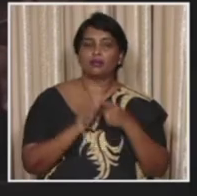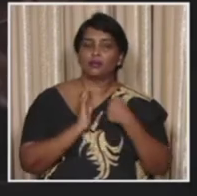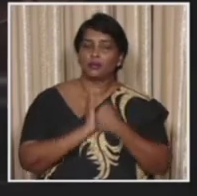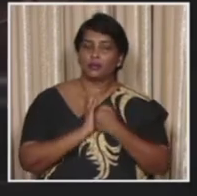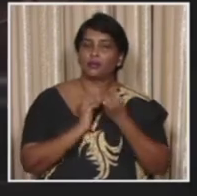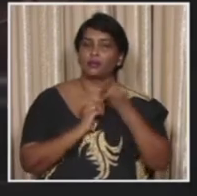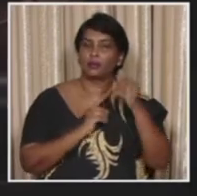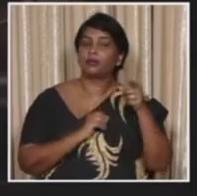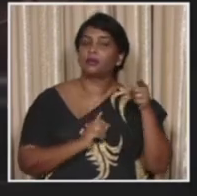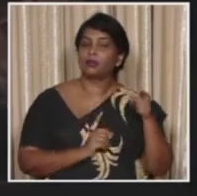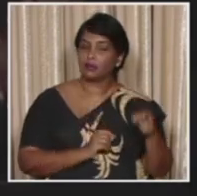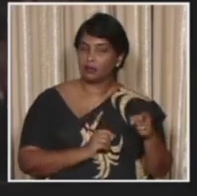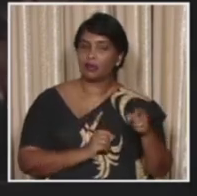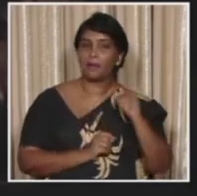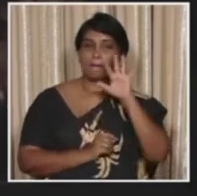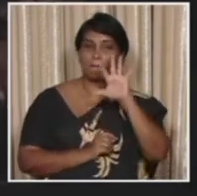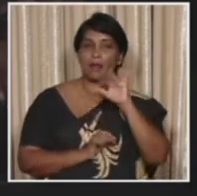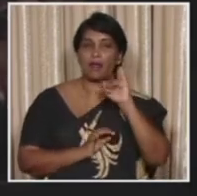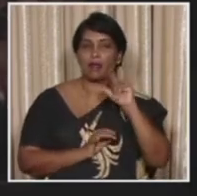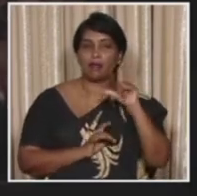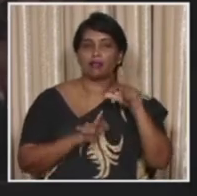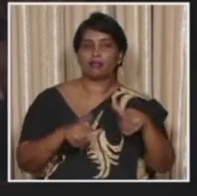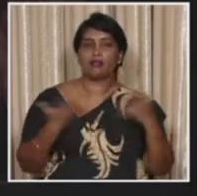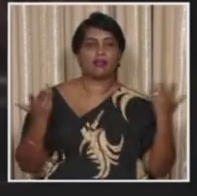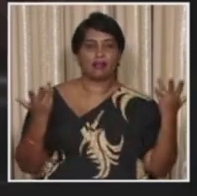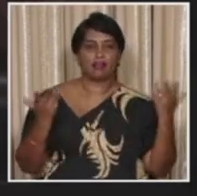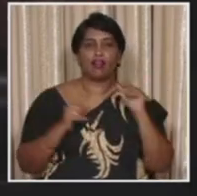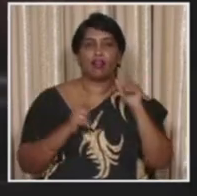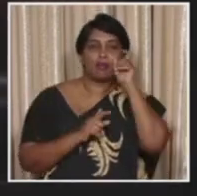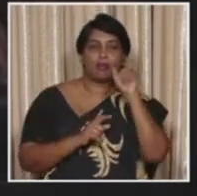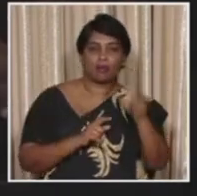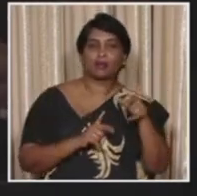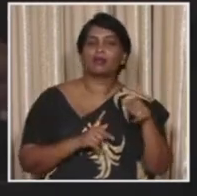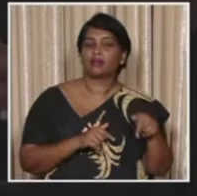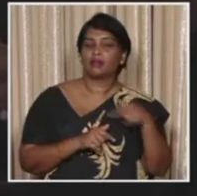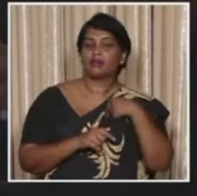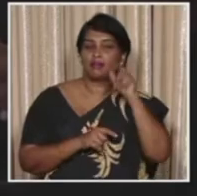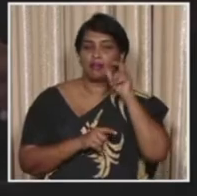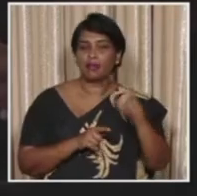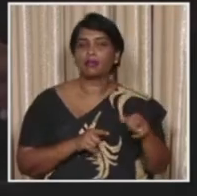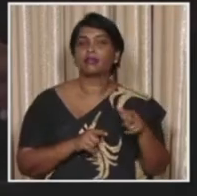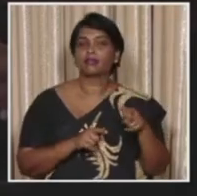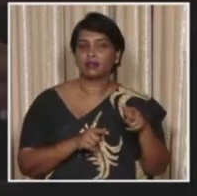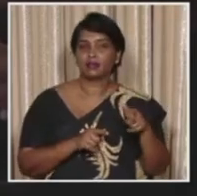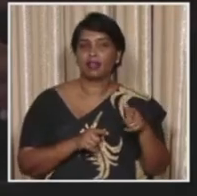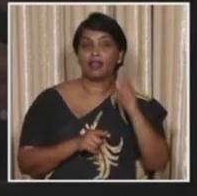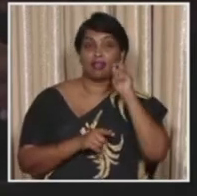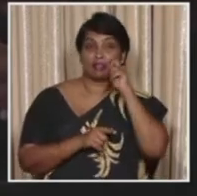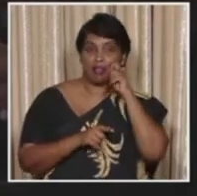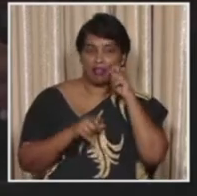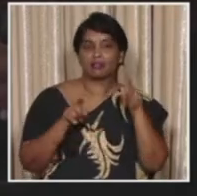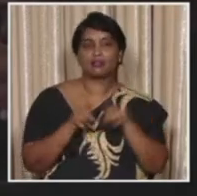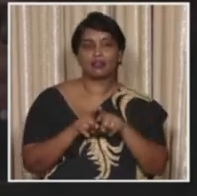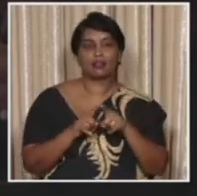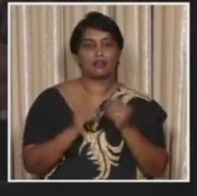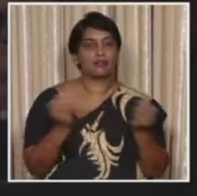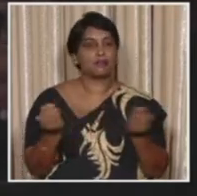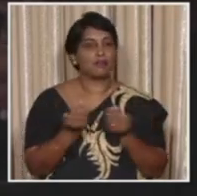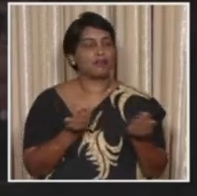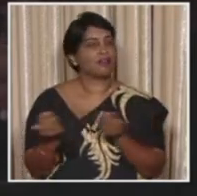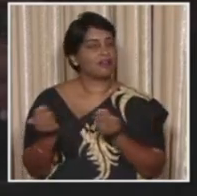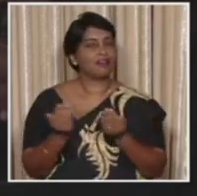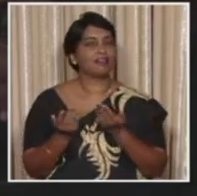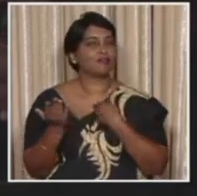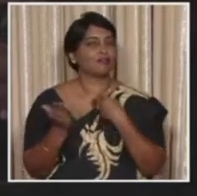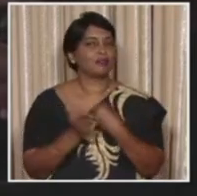දැක්ක ඔබතුමා 5 6 7 වෙනකොට දැන් නැහැ ඒ හොයලා බලන කරුකස අනාගතතුමනි එතුමා පියෙක් හැටියට දරුවෙක් නලවන